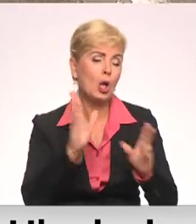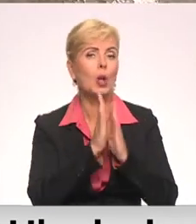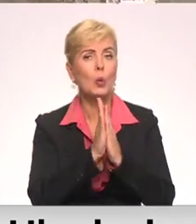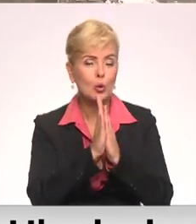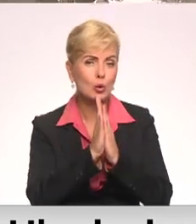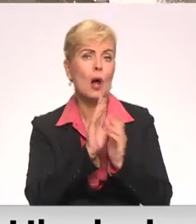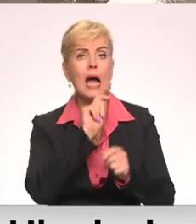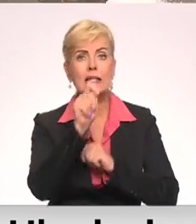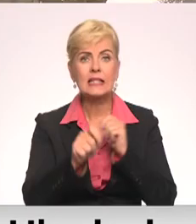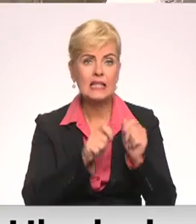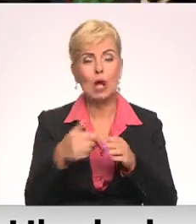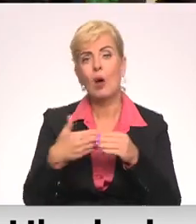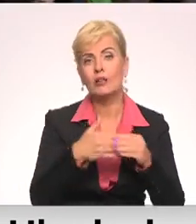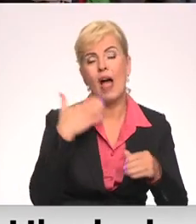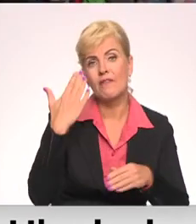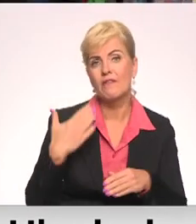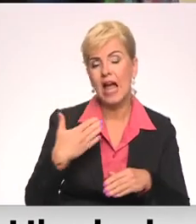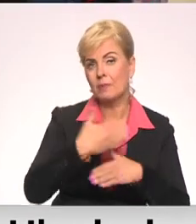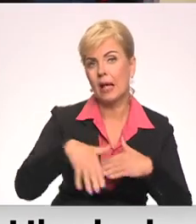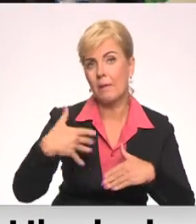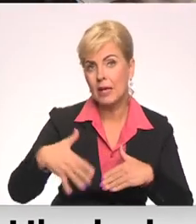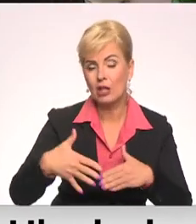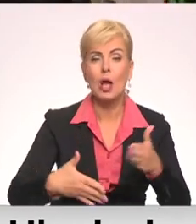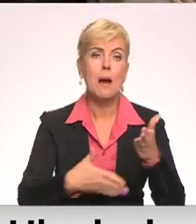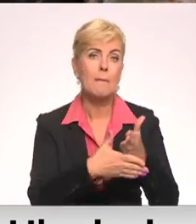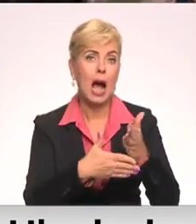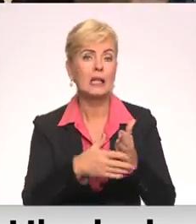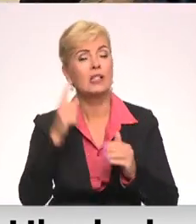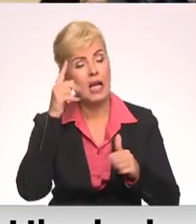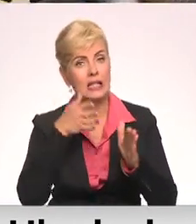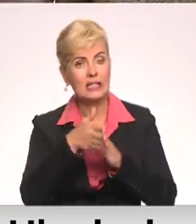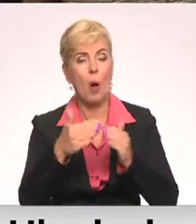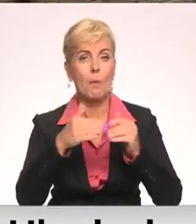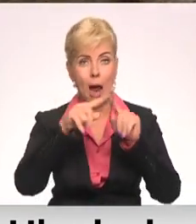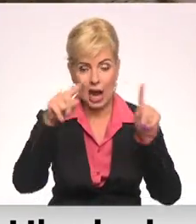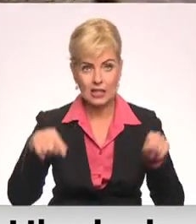Rīgā, Ventspils ielā 50. Par iespējām palīdzēt, vairāk iespējams uzzināt mājaslapā